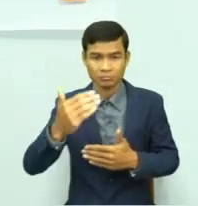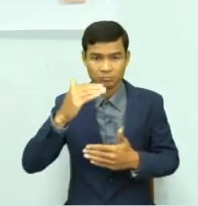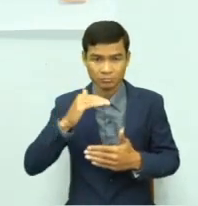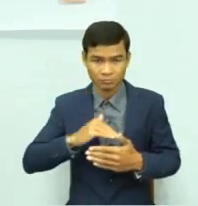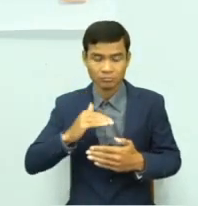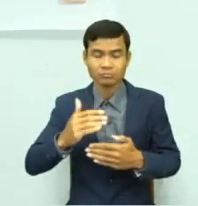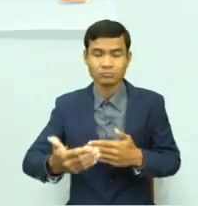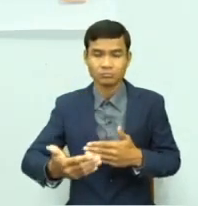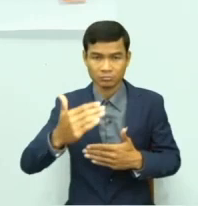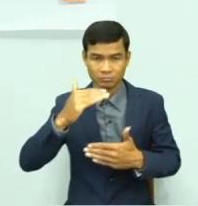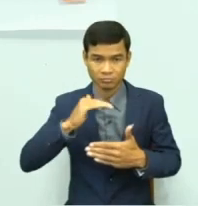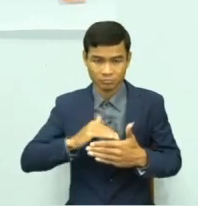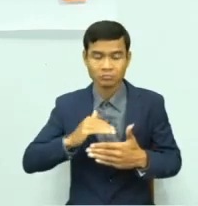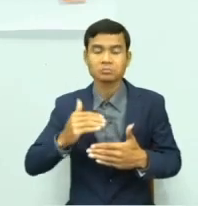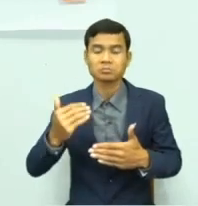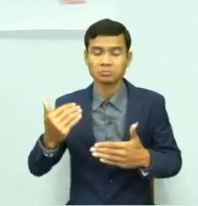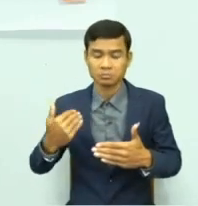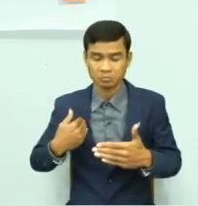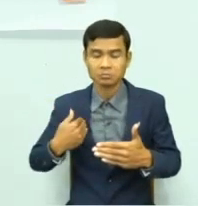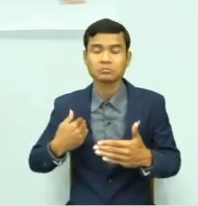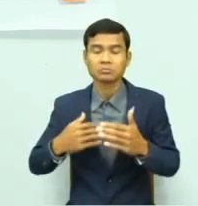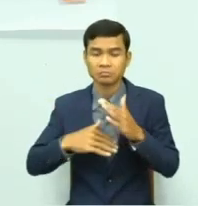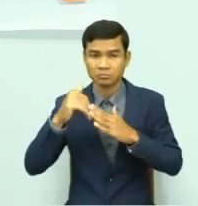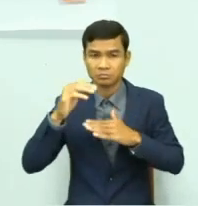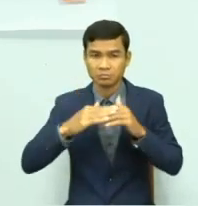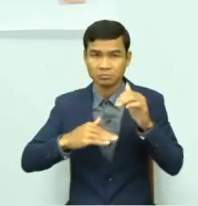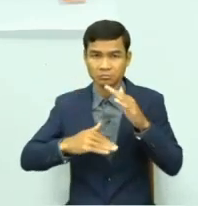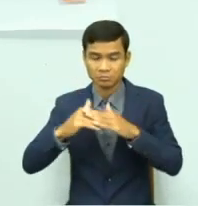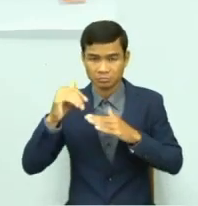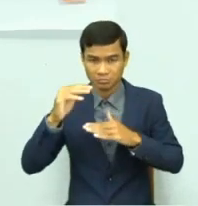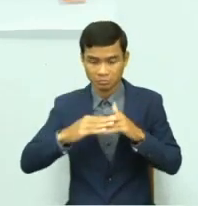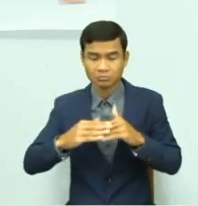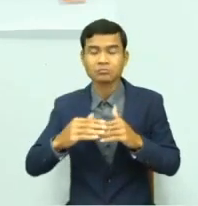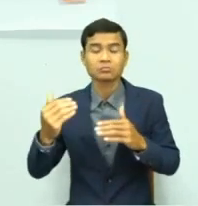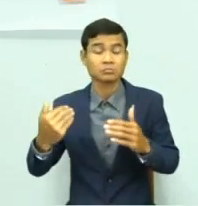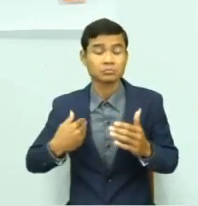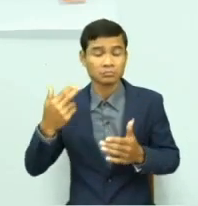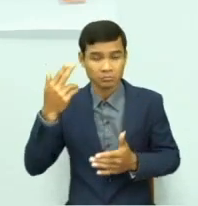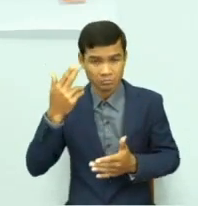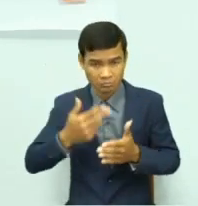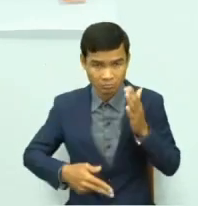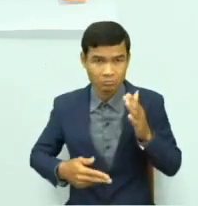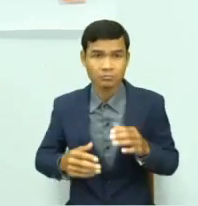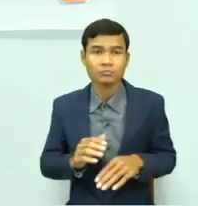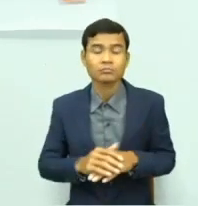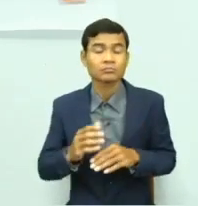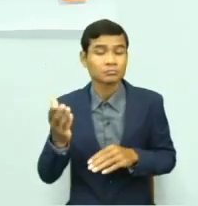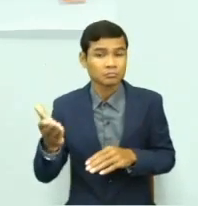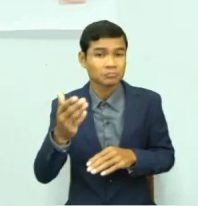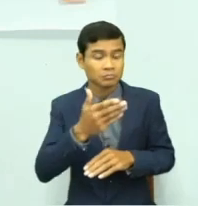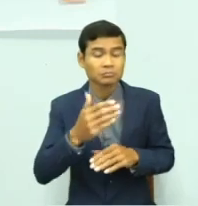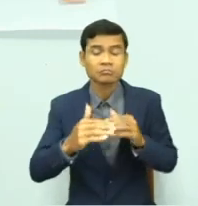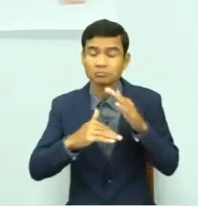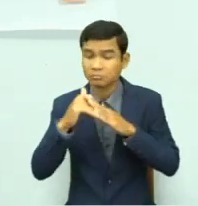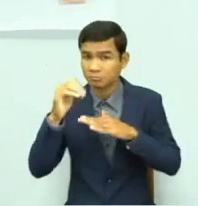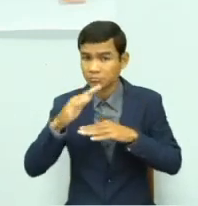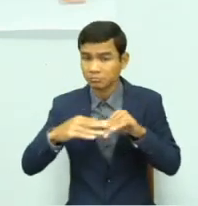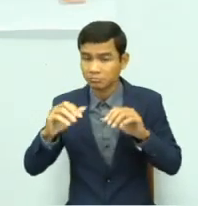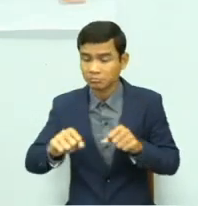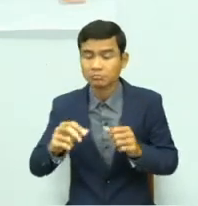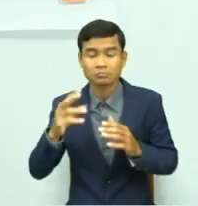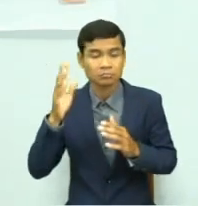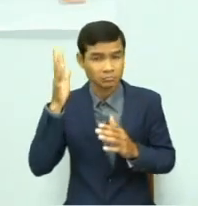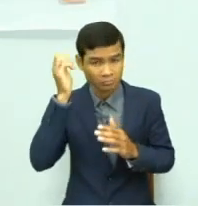hòa thamay nâng ta miên ở vầy khá tớ, đá kì bàn có sàng. Chà con chàm tế nè khăn ông ạ tạ